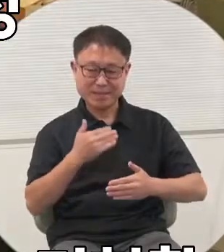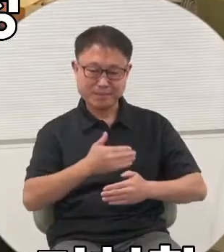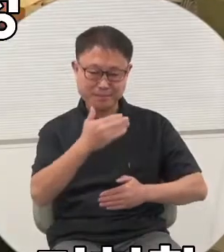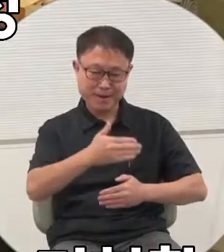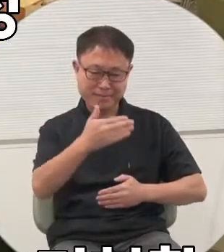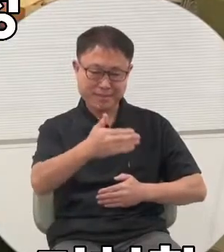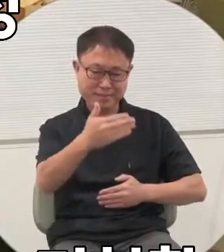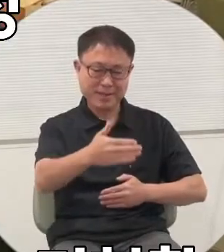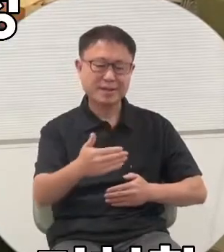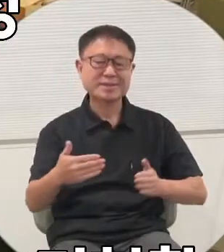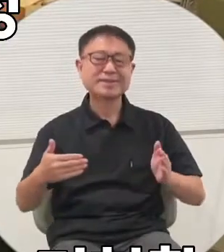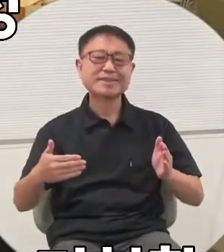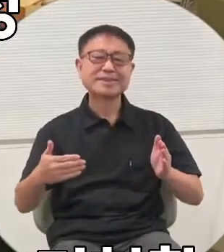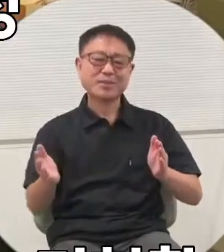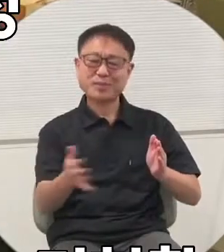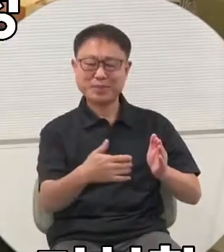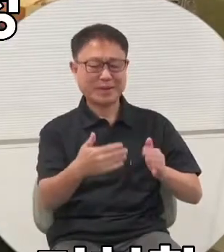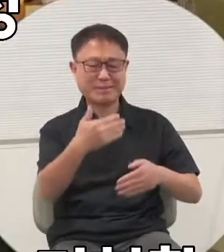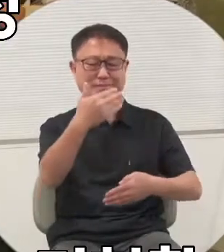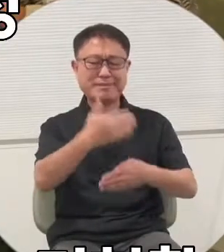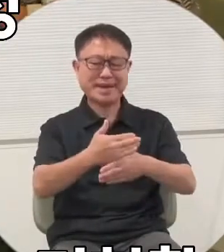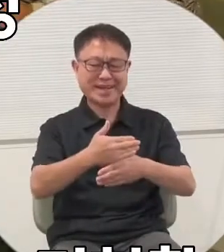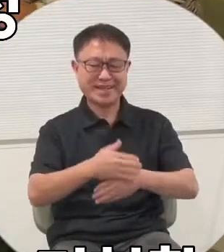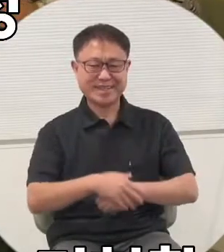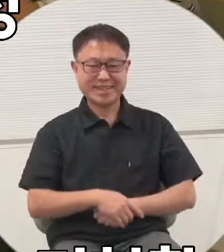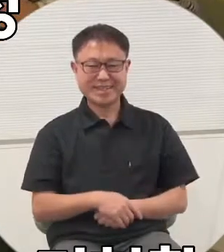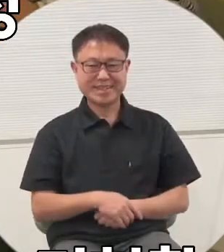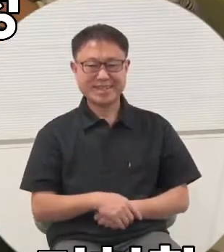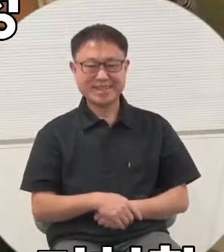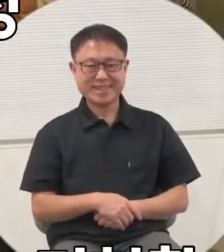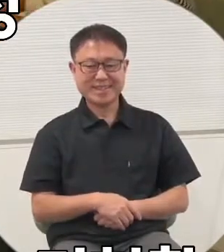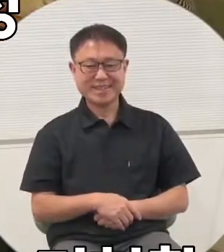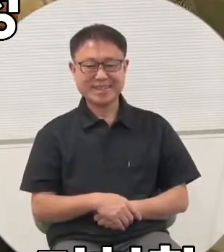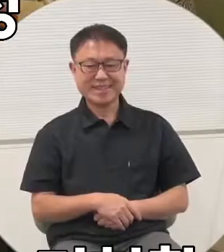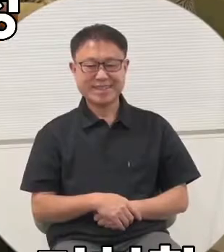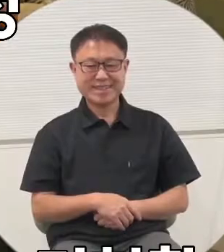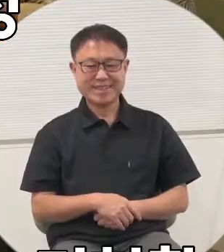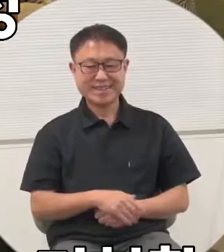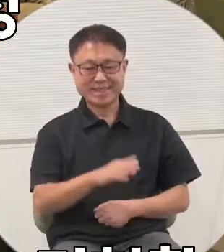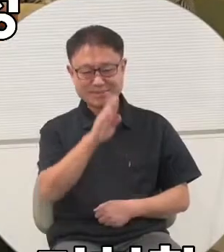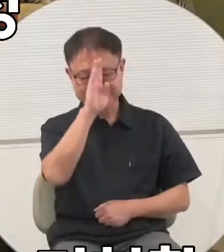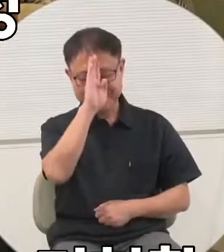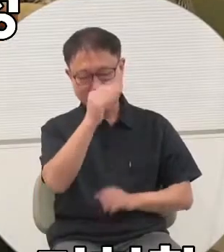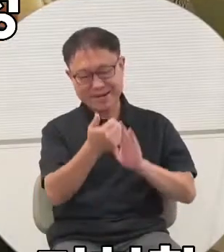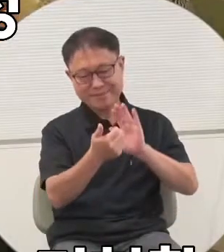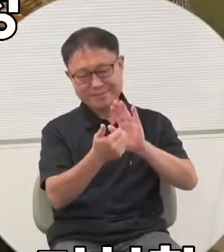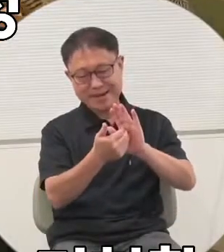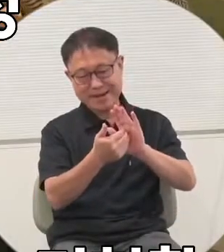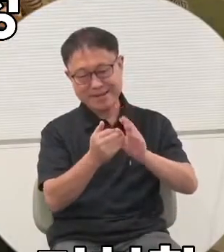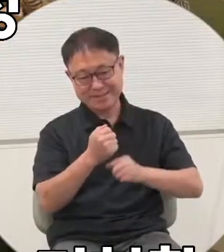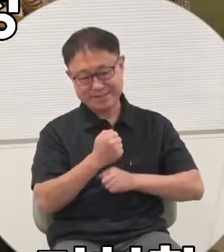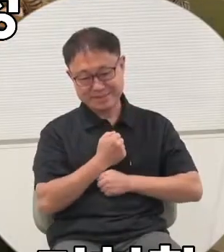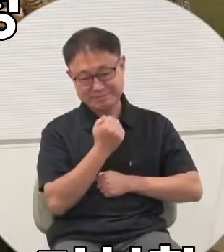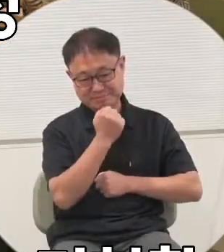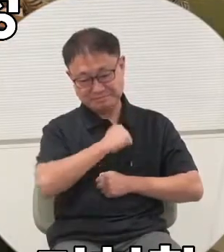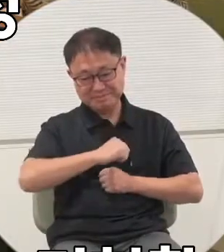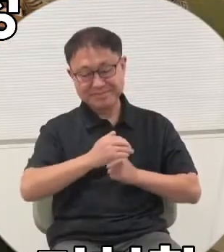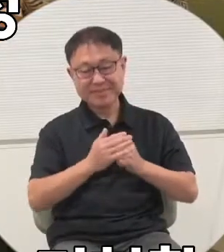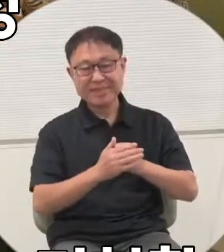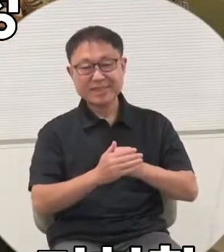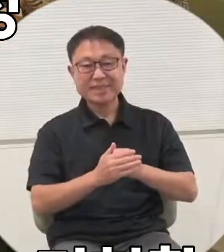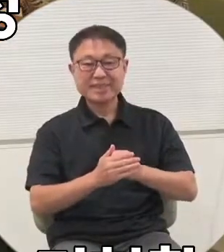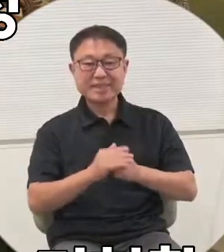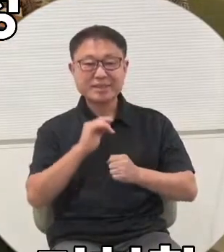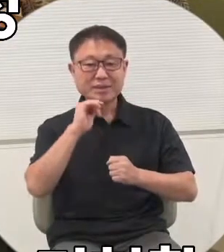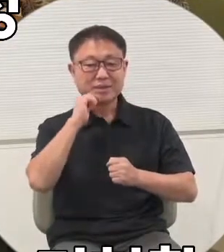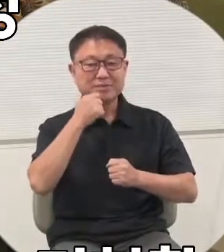거죠. 방역 지침 위반이에요. 아, 네. 지켜야죠. 입하고 하면 안 되고 어려움이 있어서 같이 하고 안 되고